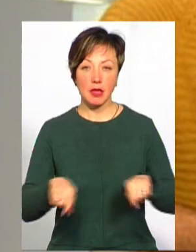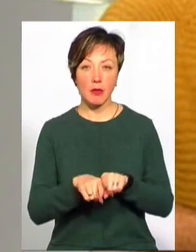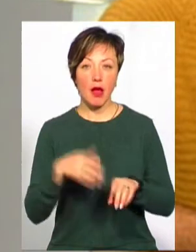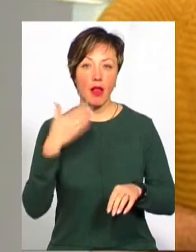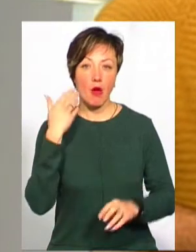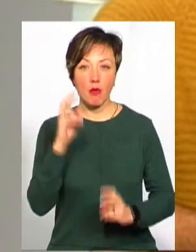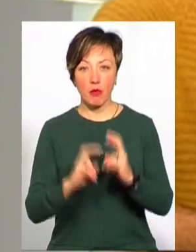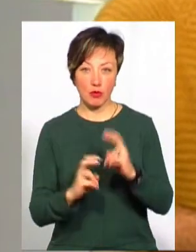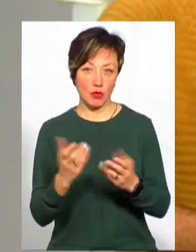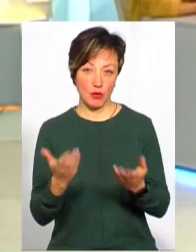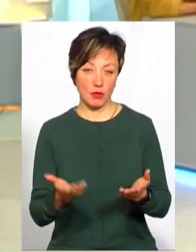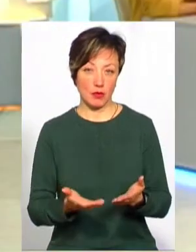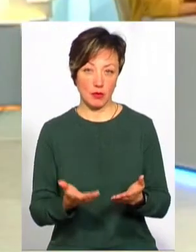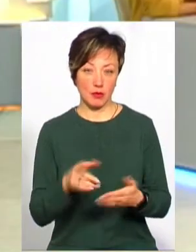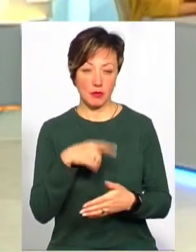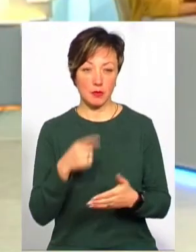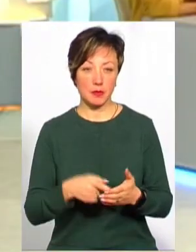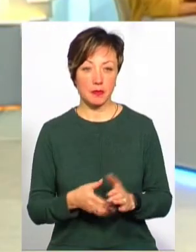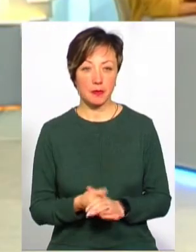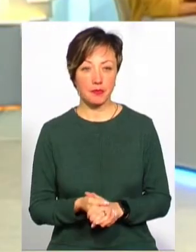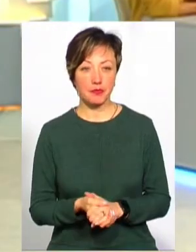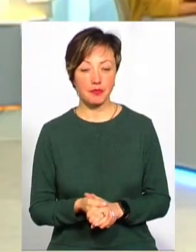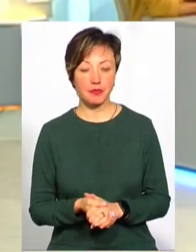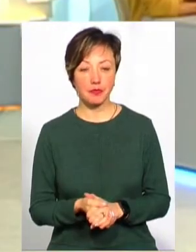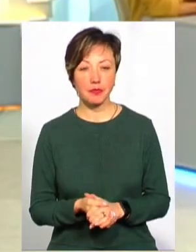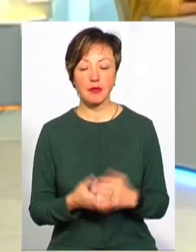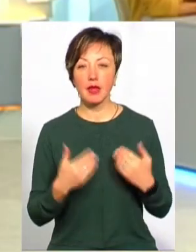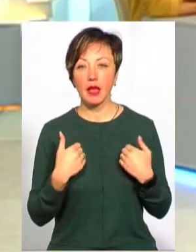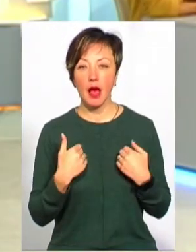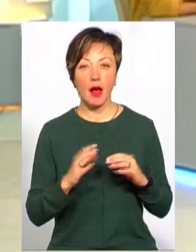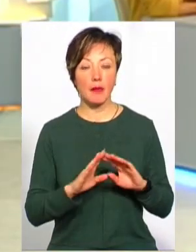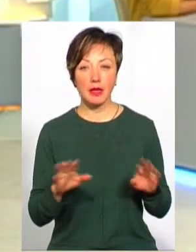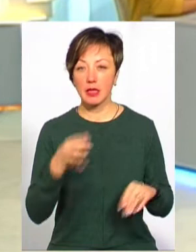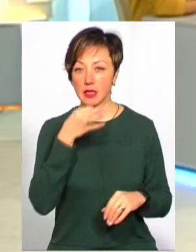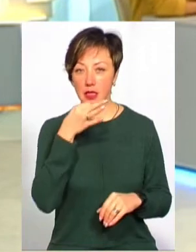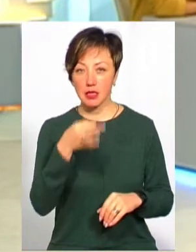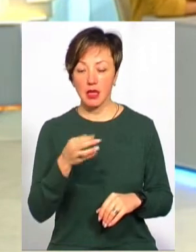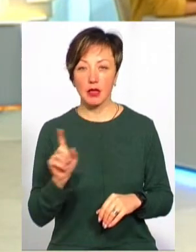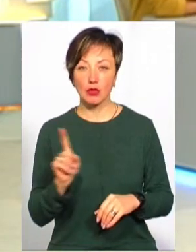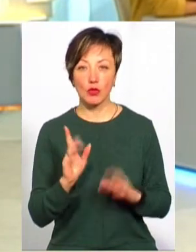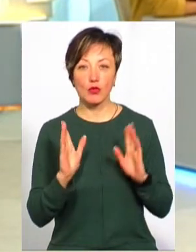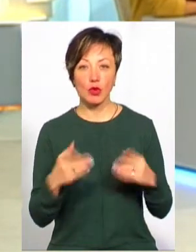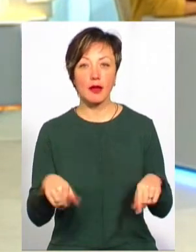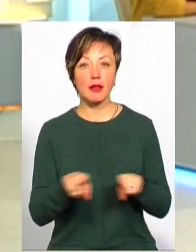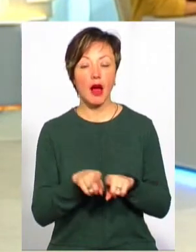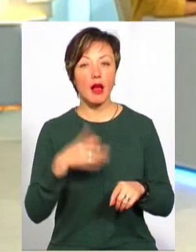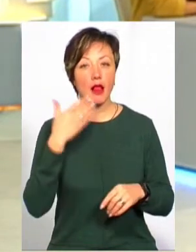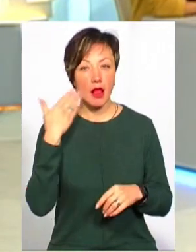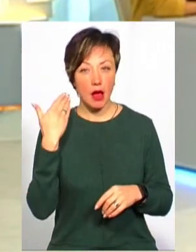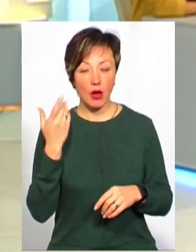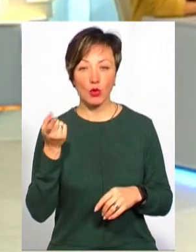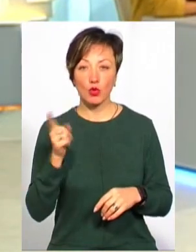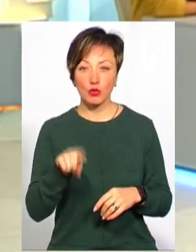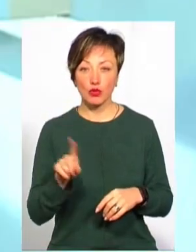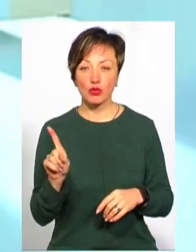легкої промисловості, до якої ви маєте пряме відношення? Ну, я б не сказала, що буде так легко. Тому